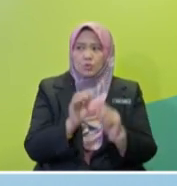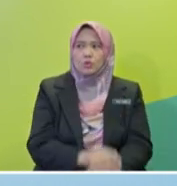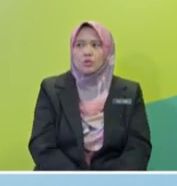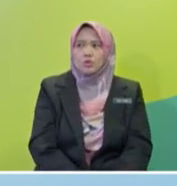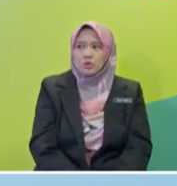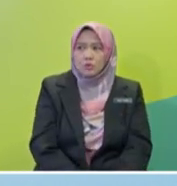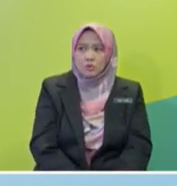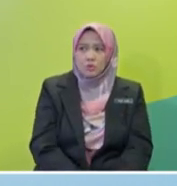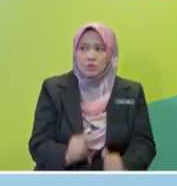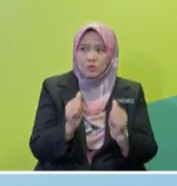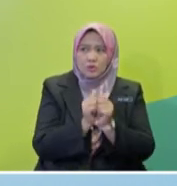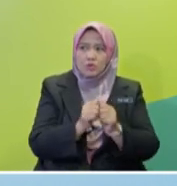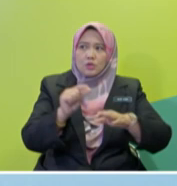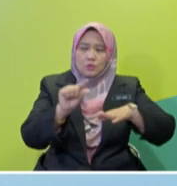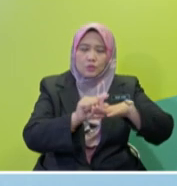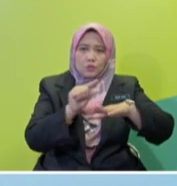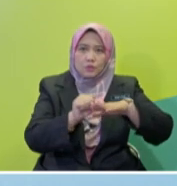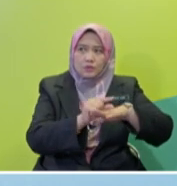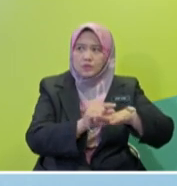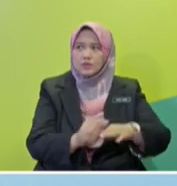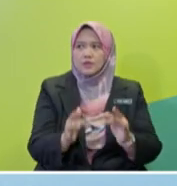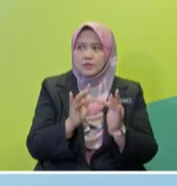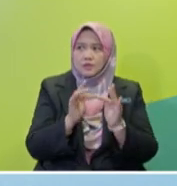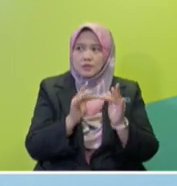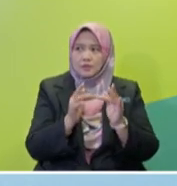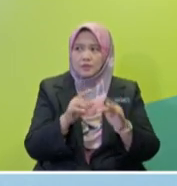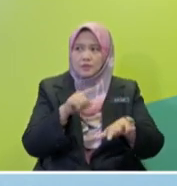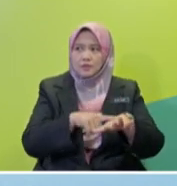hastamal ini adalah di bawah sediaan